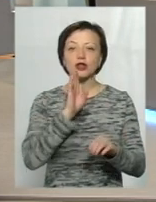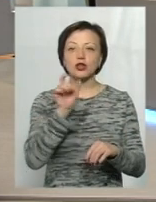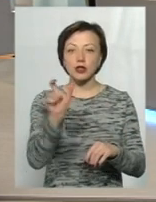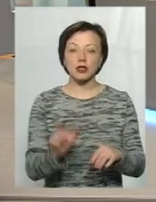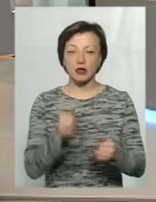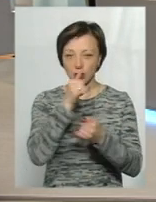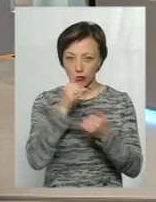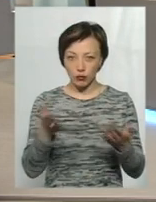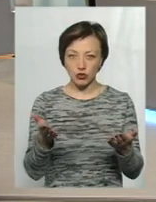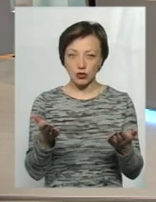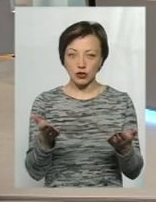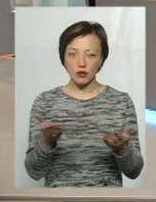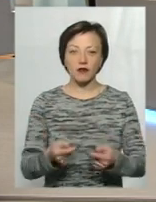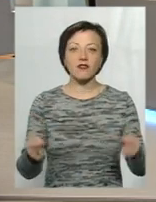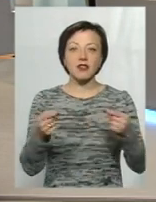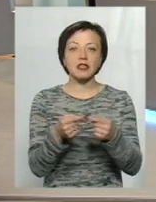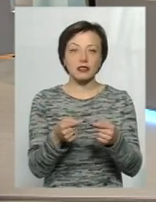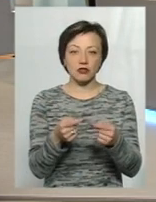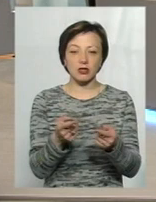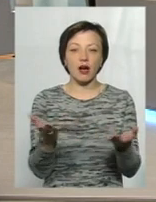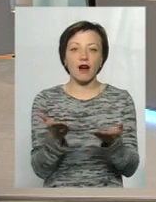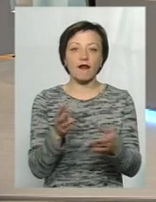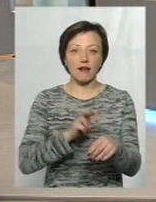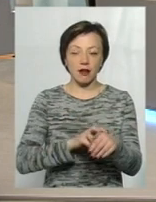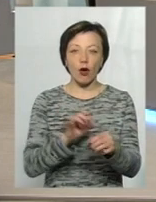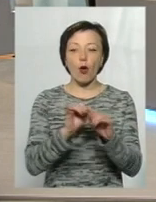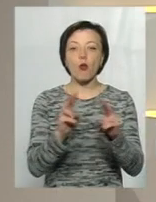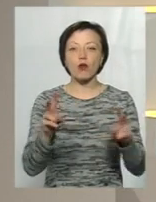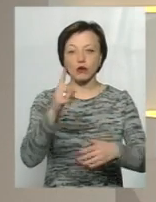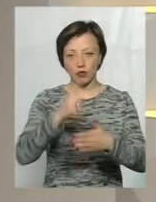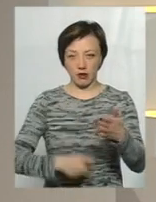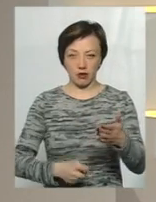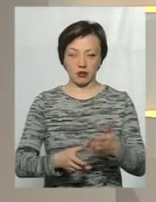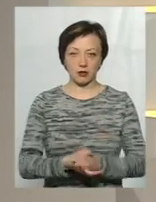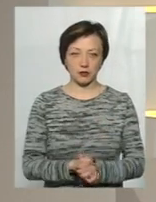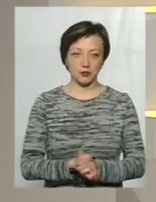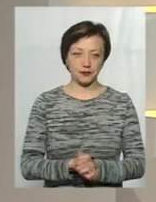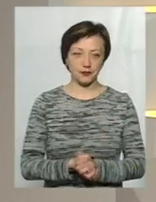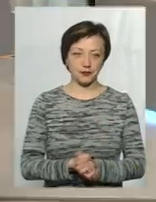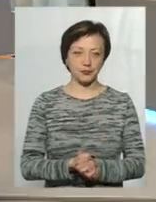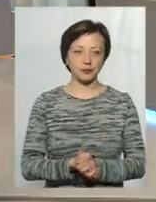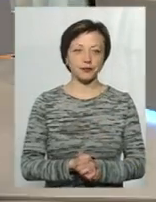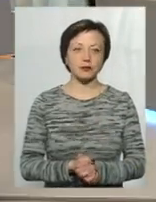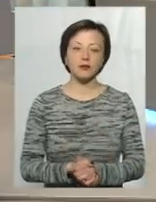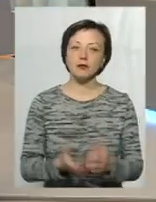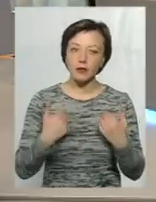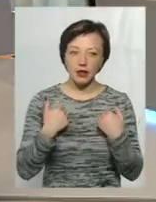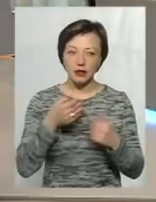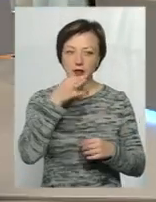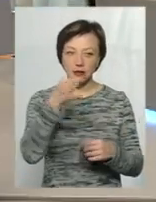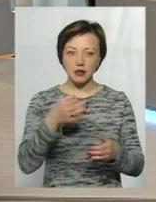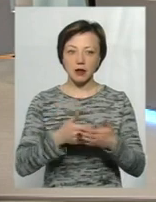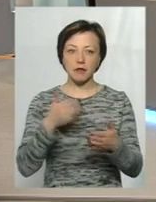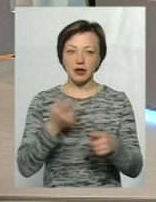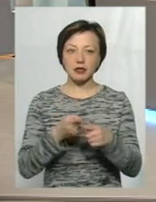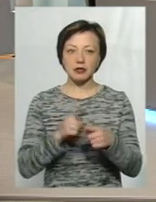може визначитись лікарем, і от кому їй довіряти, і кому вірити. Я вже от сказала перед цим, що необхідно мати